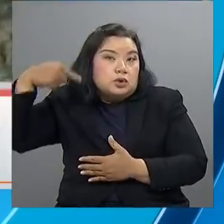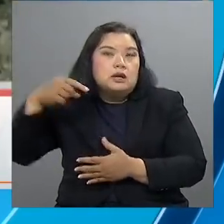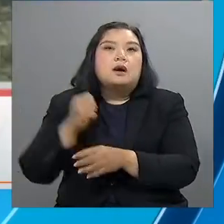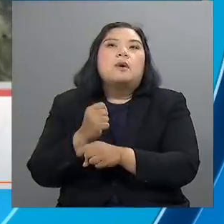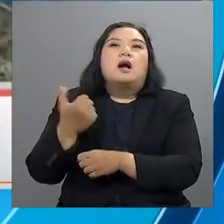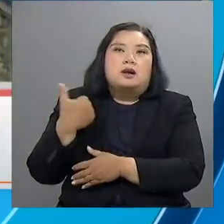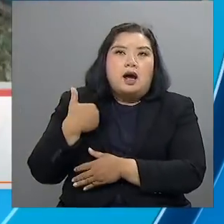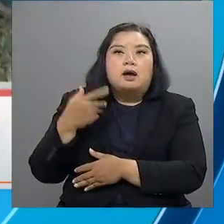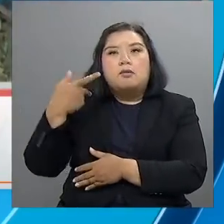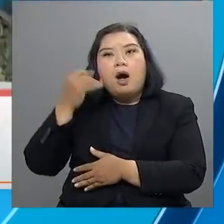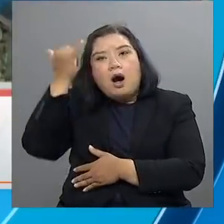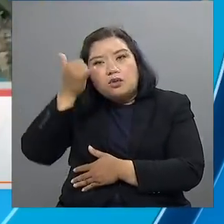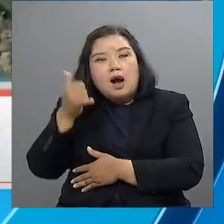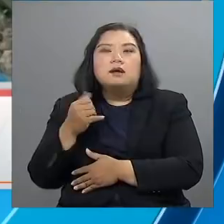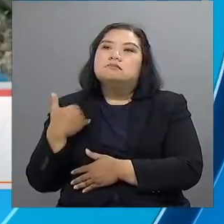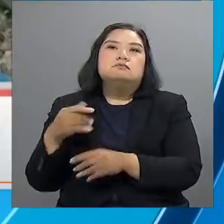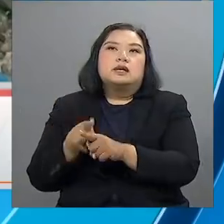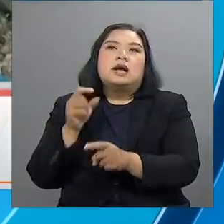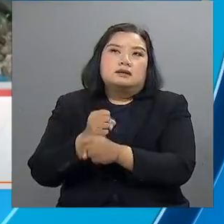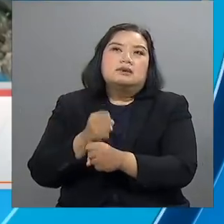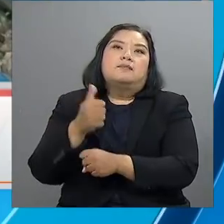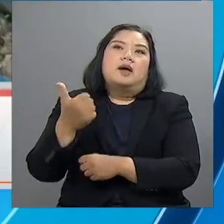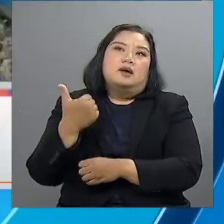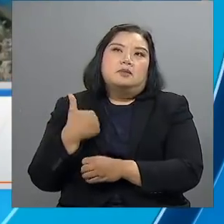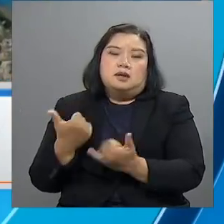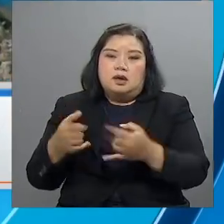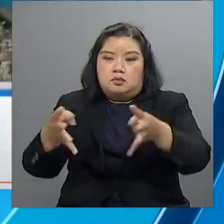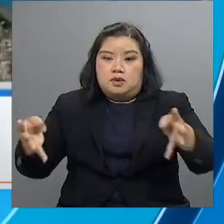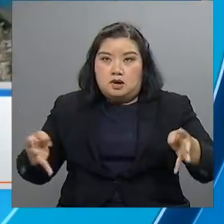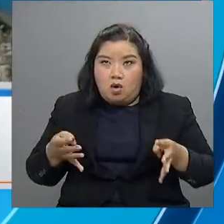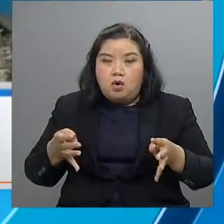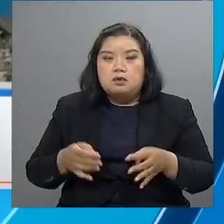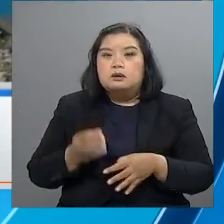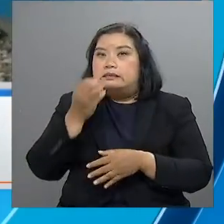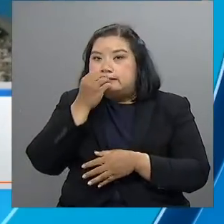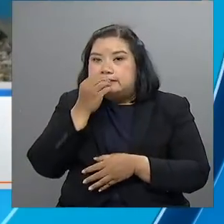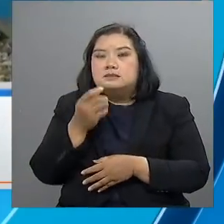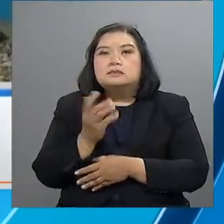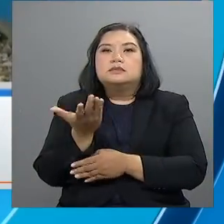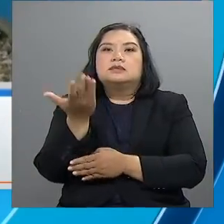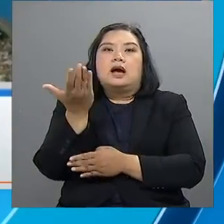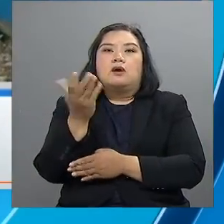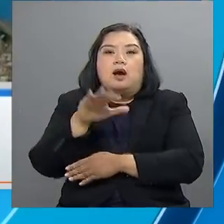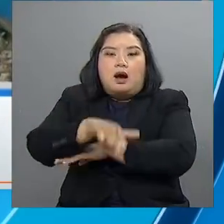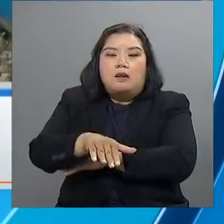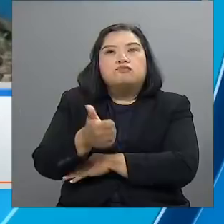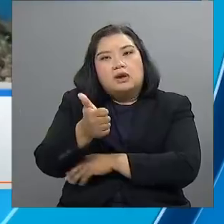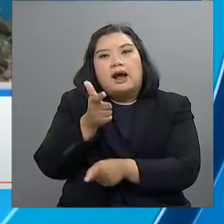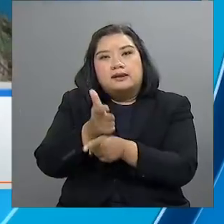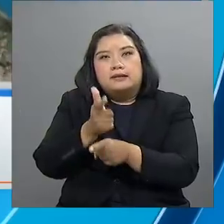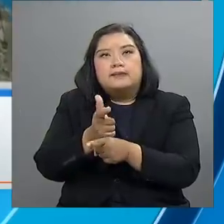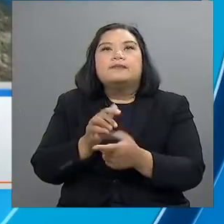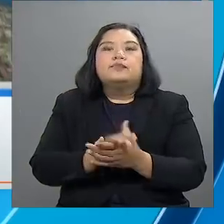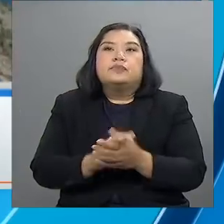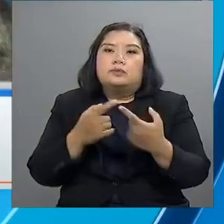าเนี่ยสามารถทำได้เหมือนกันเพราะอย่างที่บอกคือมีแค่คอกให้มันให้อาหารแค่2เวลาเช้าเย็นเท่านั้นเอง แค่นี้แต่อีกหนึ่งอย่างที่ต้องระวังก็คือพ